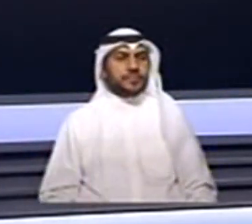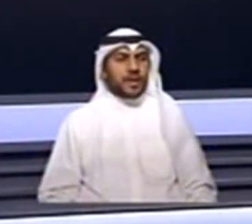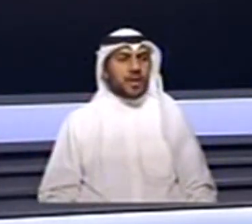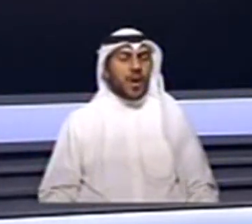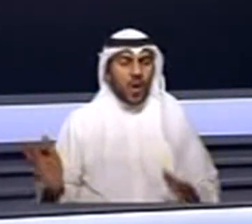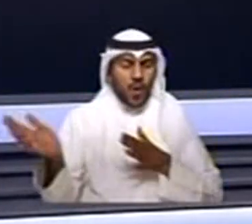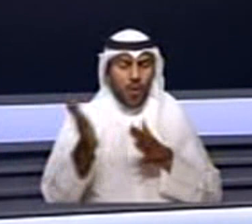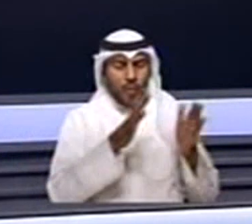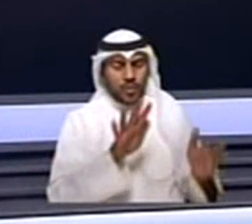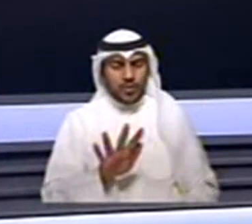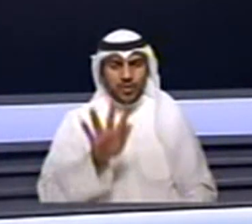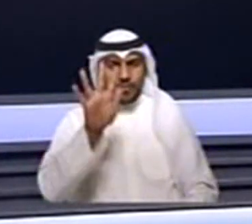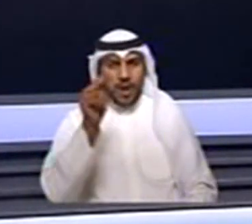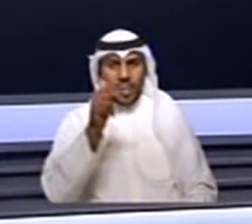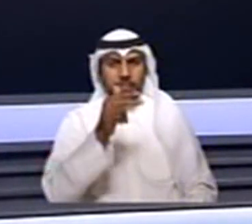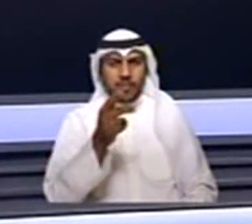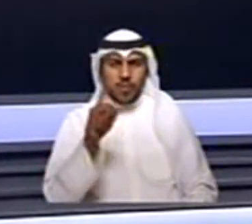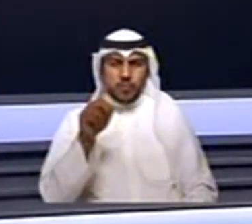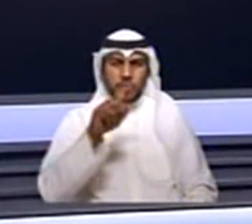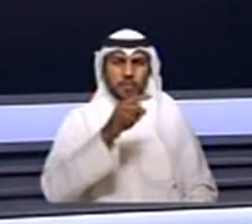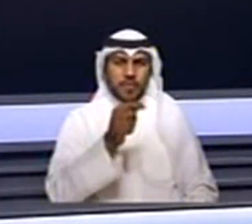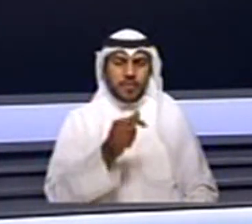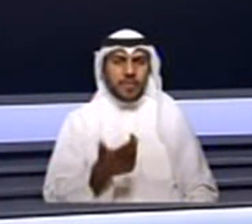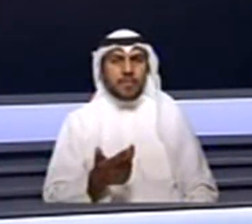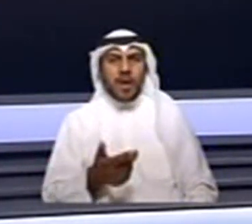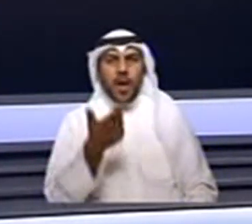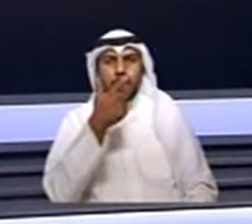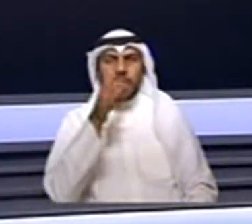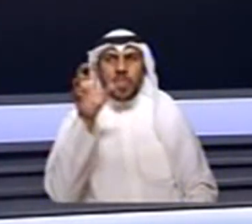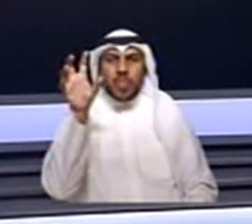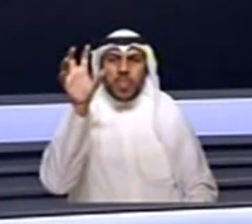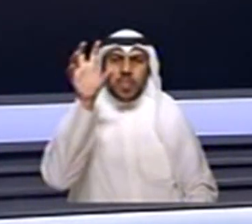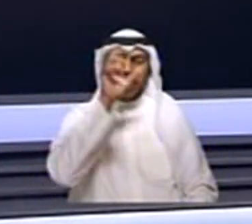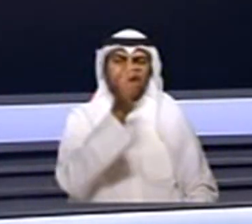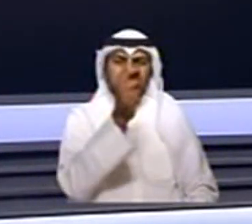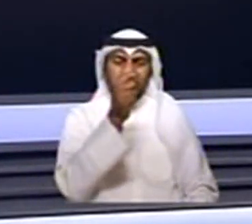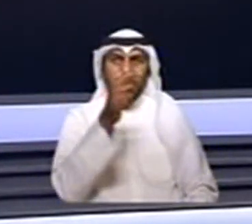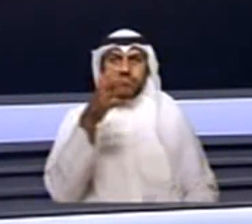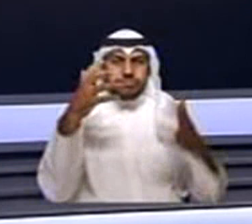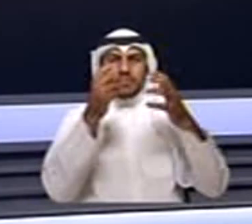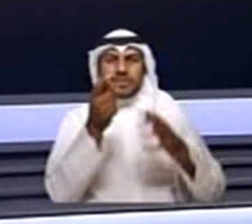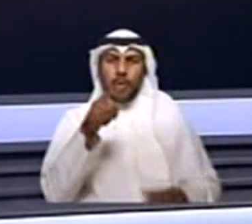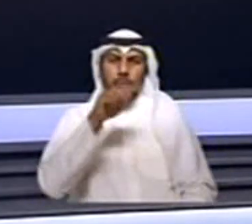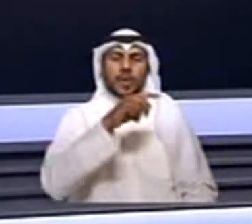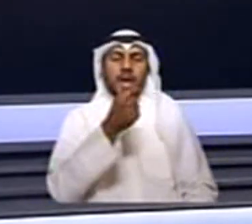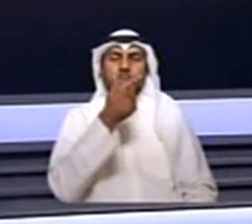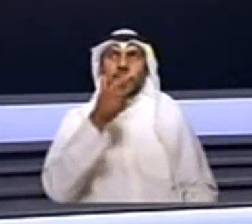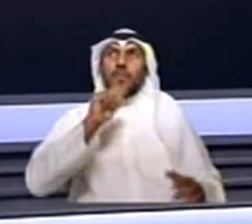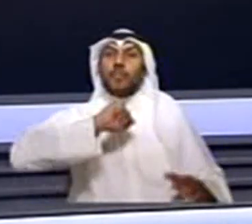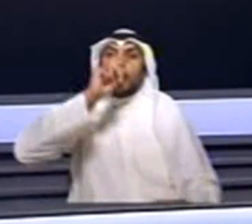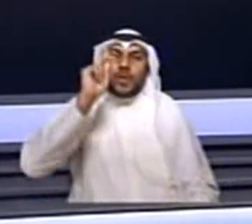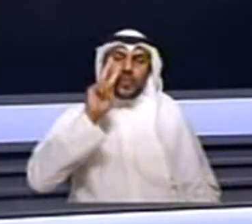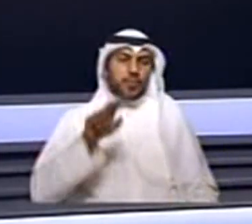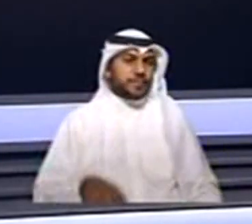متقلبة الاتجاه راح تستمر ويانا لعدة أيام، مع فرص لعبور بعض السحب العالية بين الحين والآخر اليوم وغدا. تعرف على أجواءنا أكثر